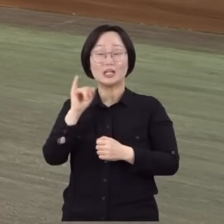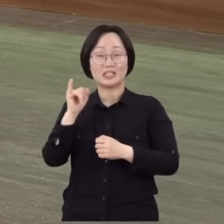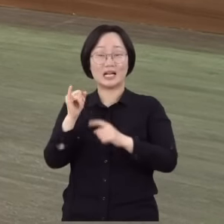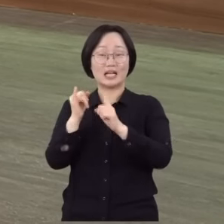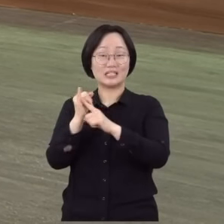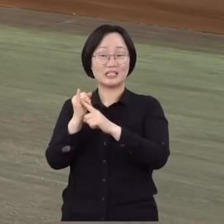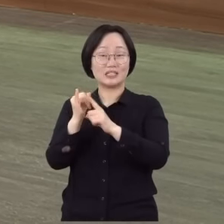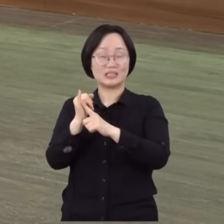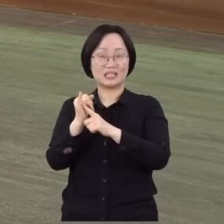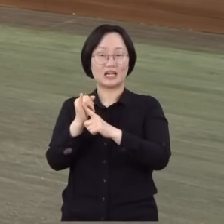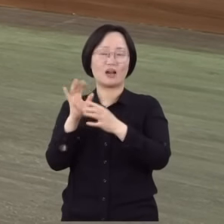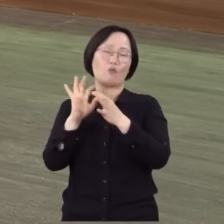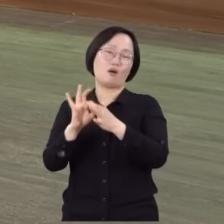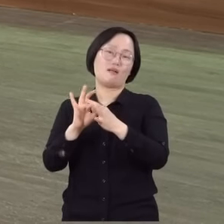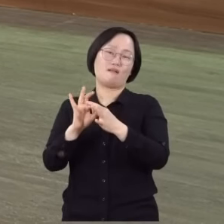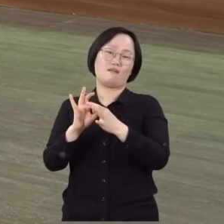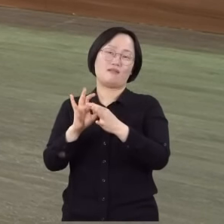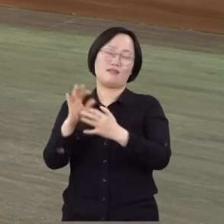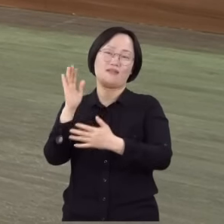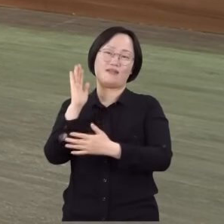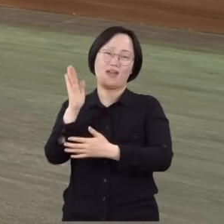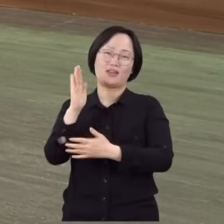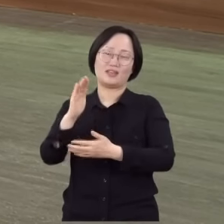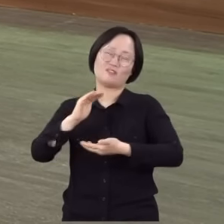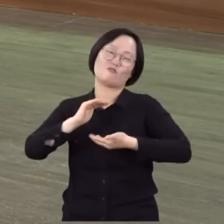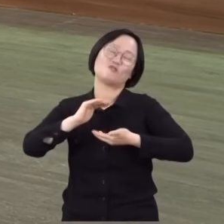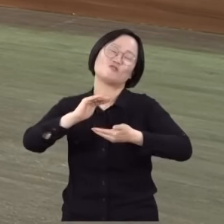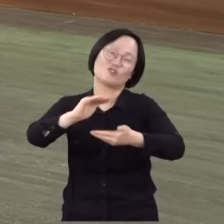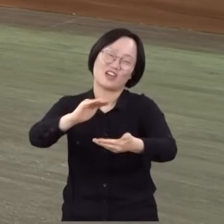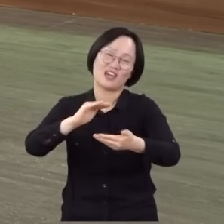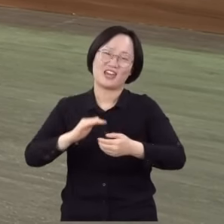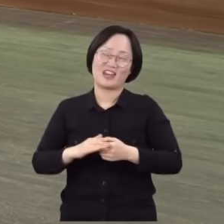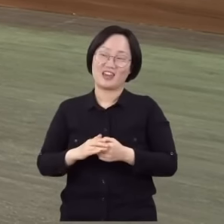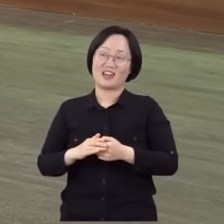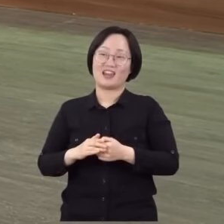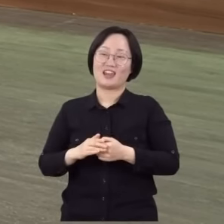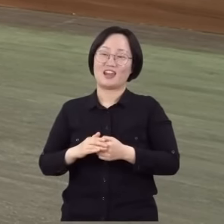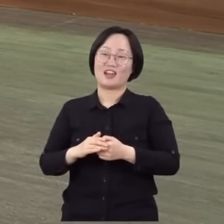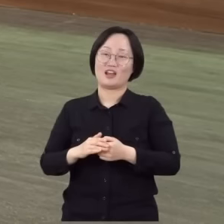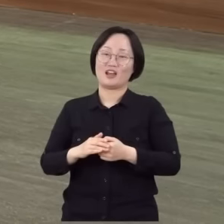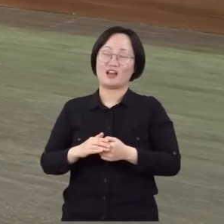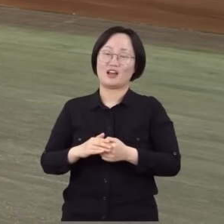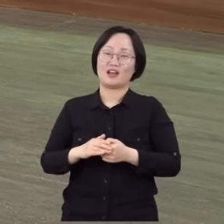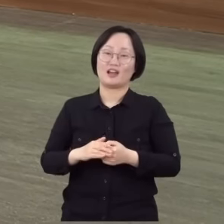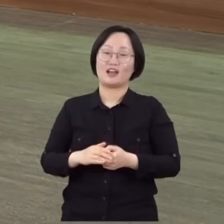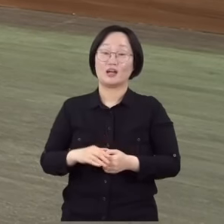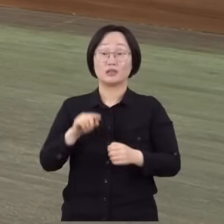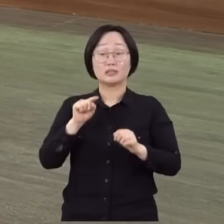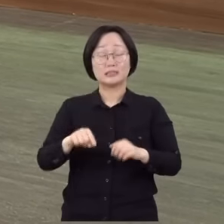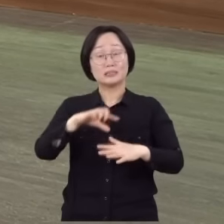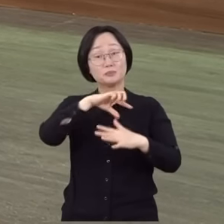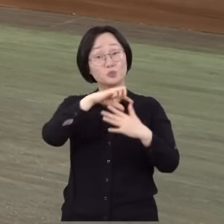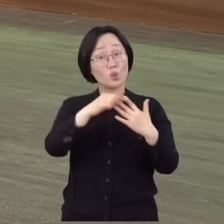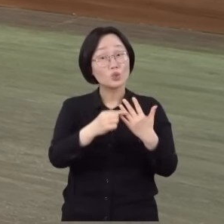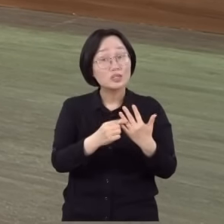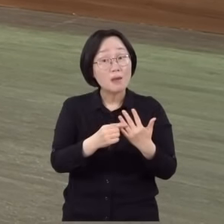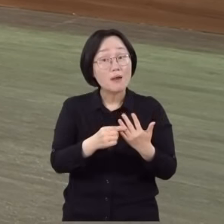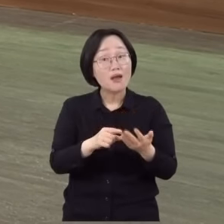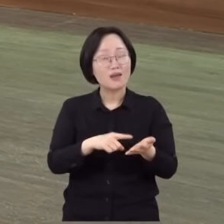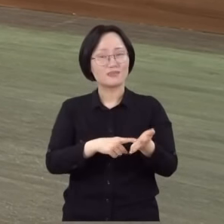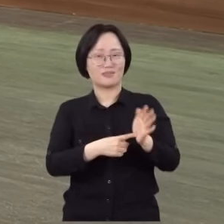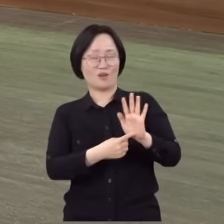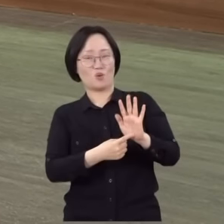얘기거든요 제가 늘 드리는 이야기지만 소나무에 나오는 모든 이야기 그 가피